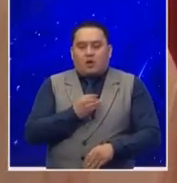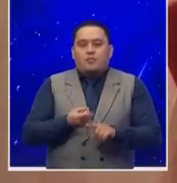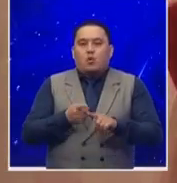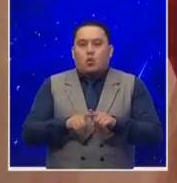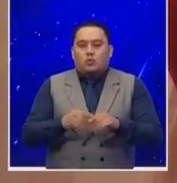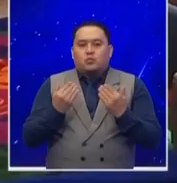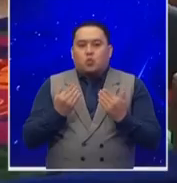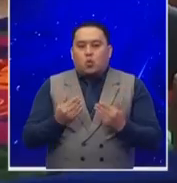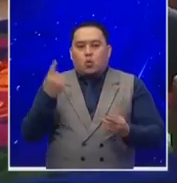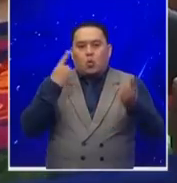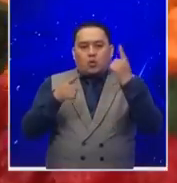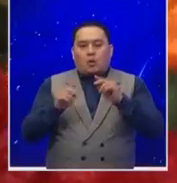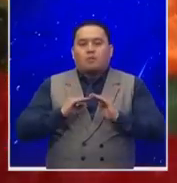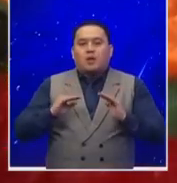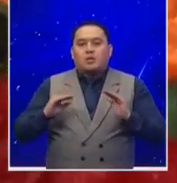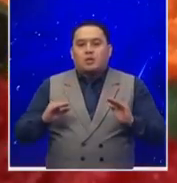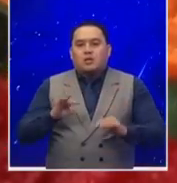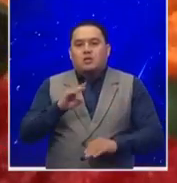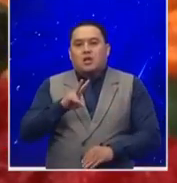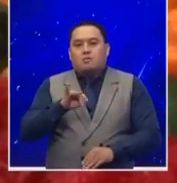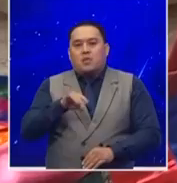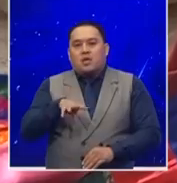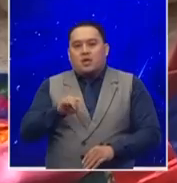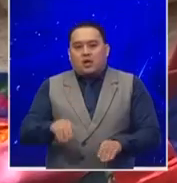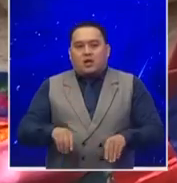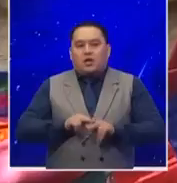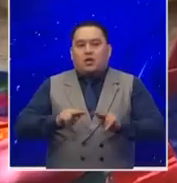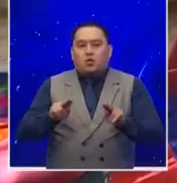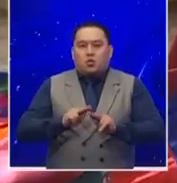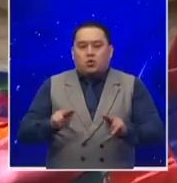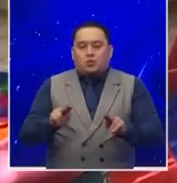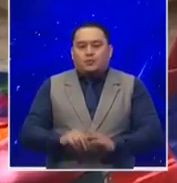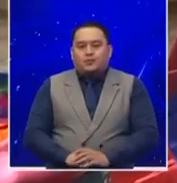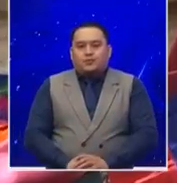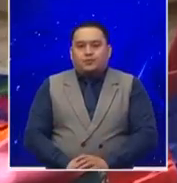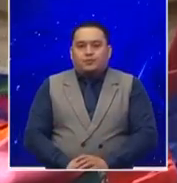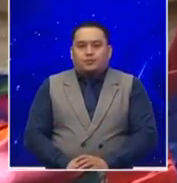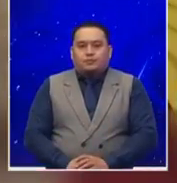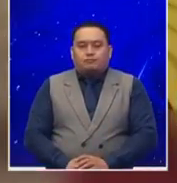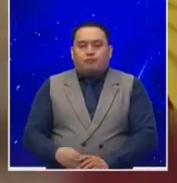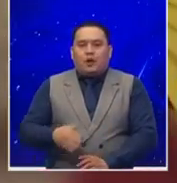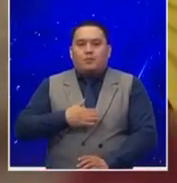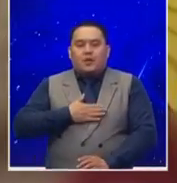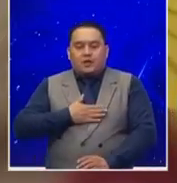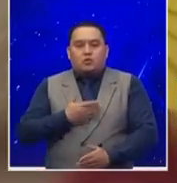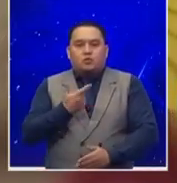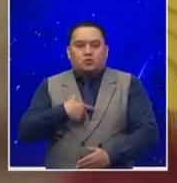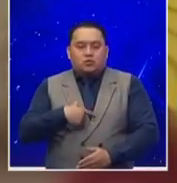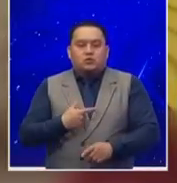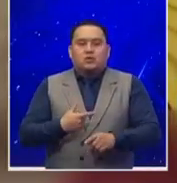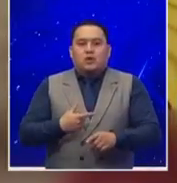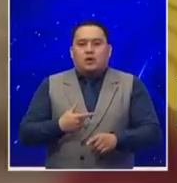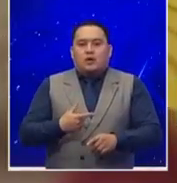апа бойындағы өнерін балалары мен немерелеріне үйретуде. Осындай құрақ құрайтын болғаннан кейін аздап өзім